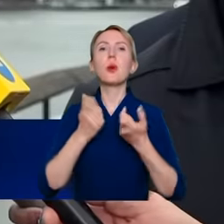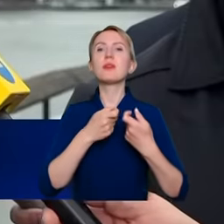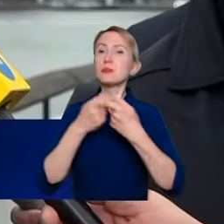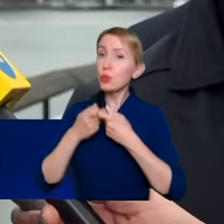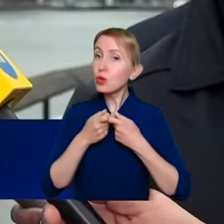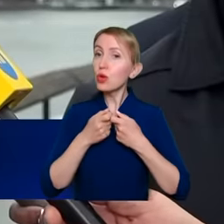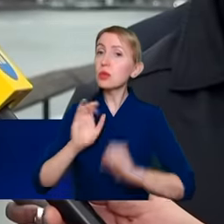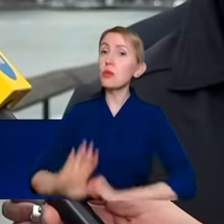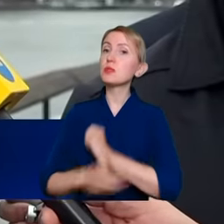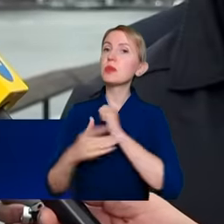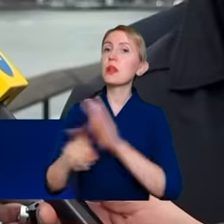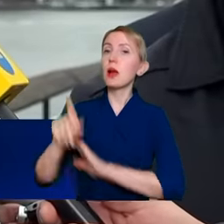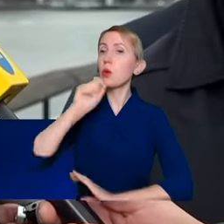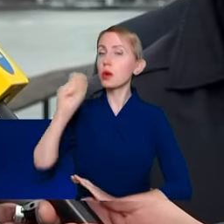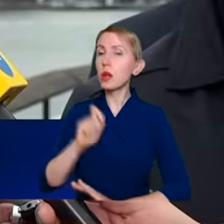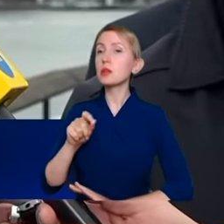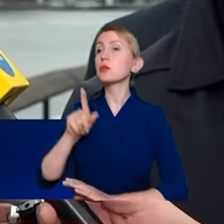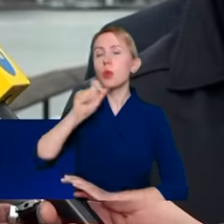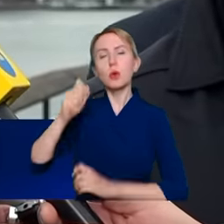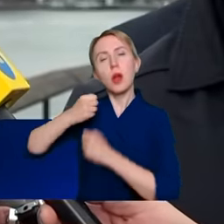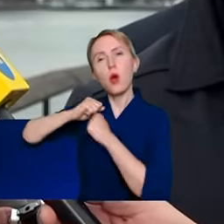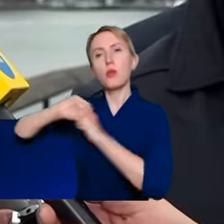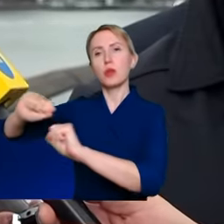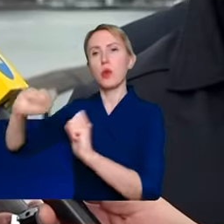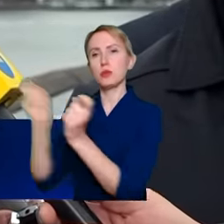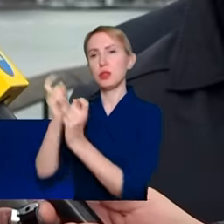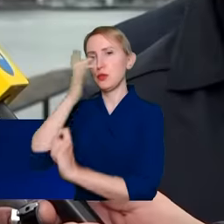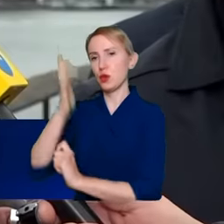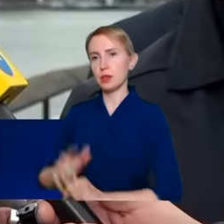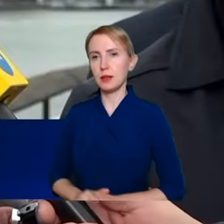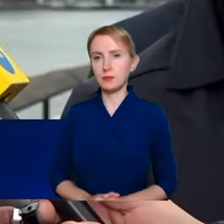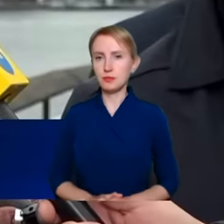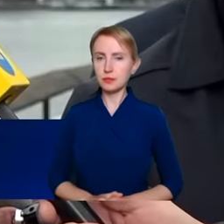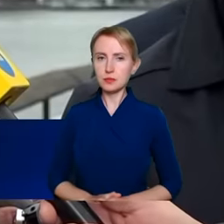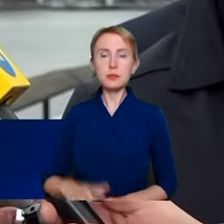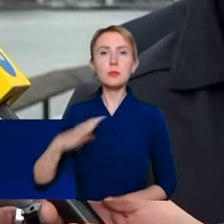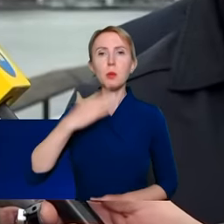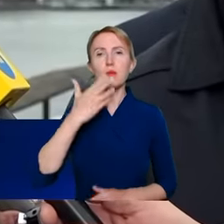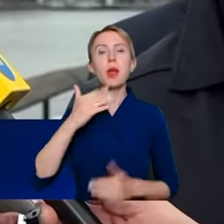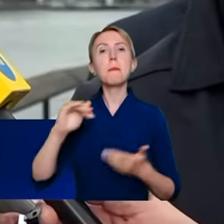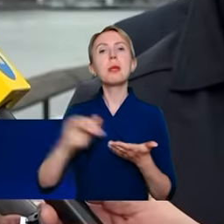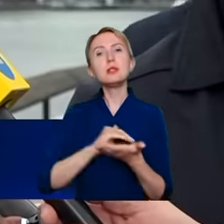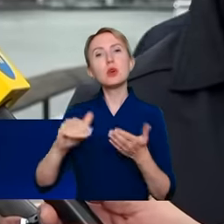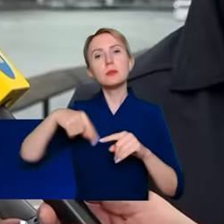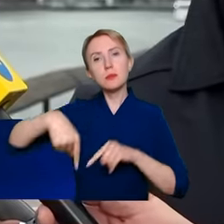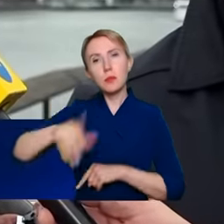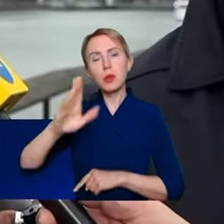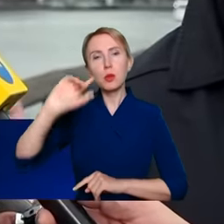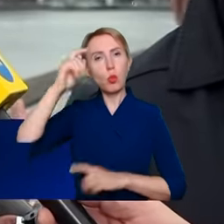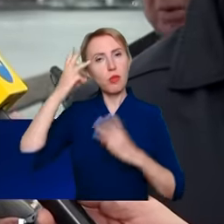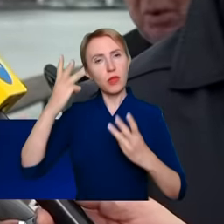wspieranie Ukrainy w tym, żeby Ukraina obroniła się przed rosyjską agresją. Mówiłem, że te miesiące, które przed nami, będą kluczowe na